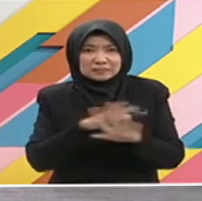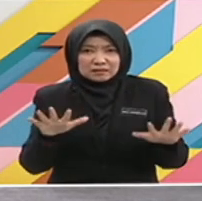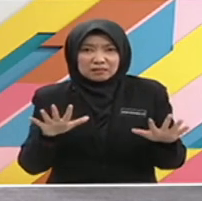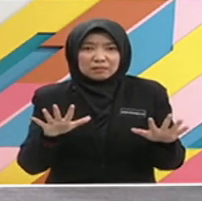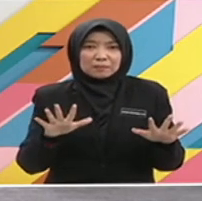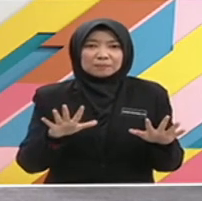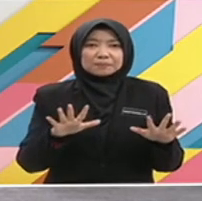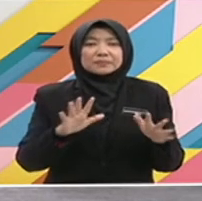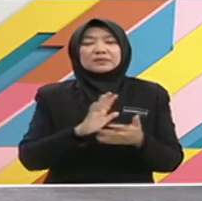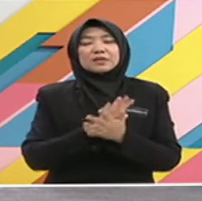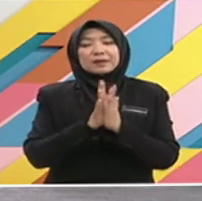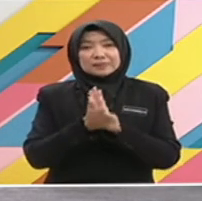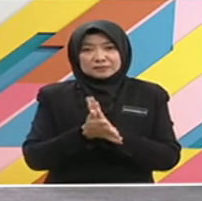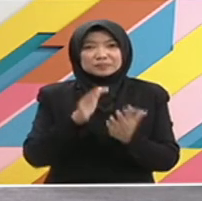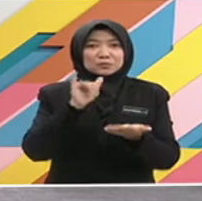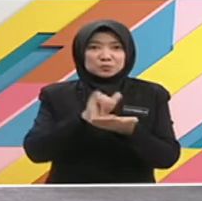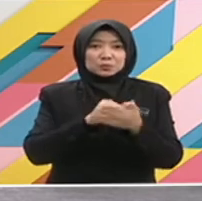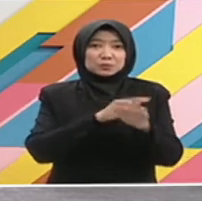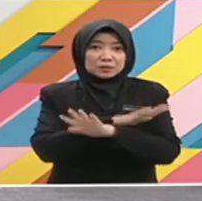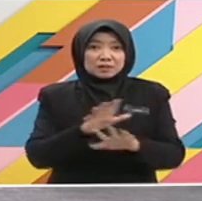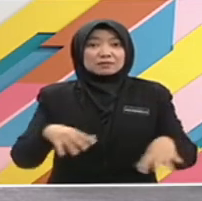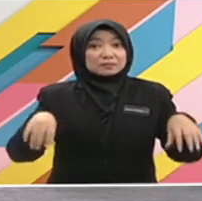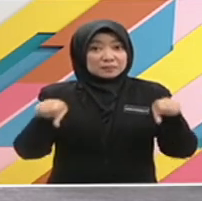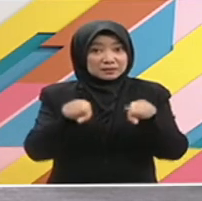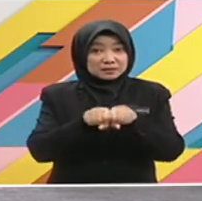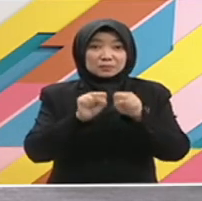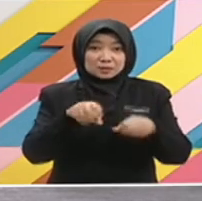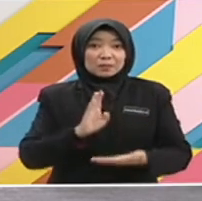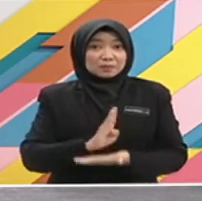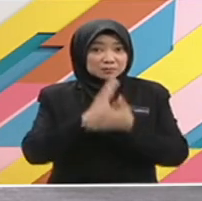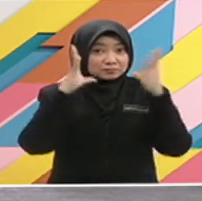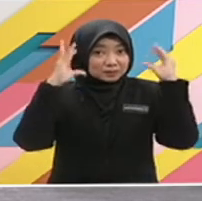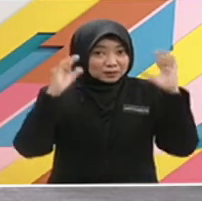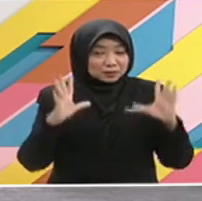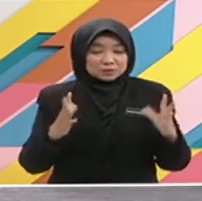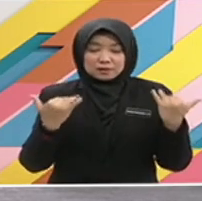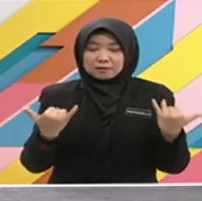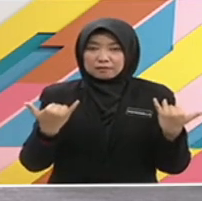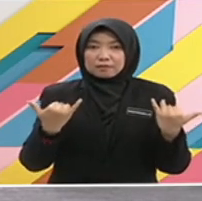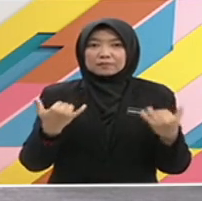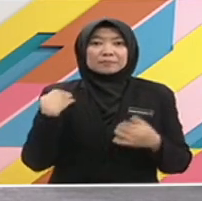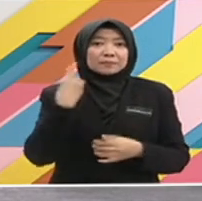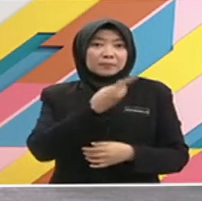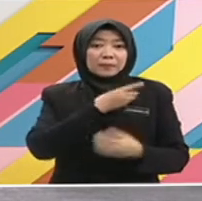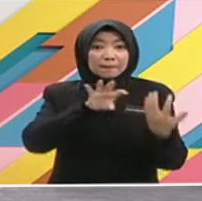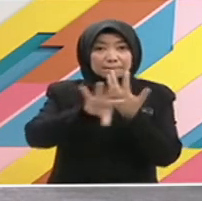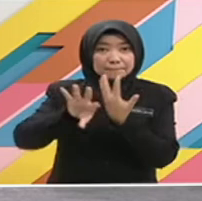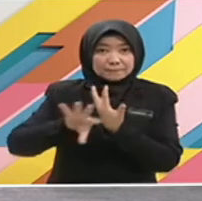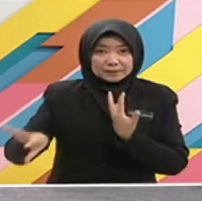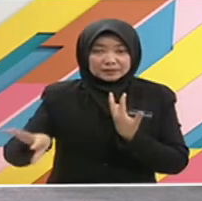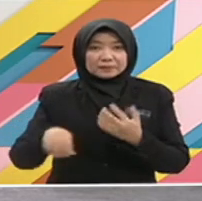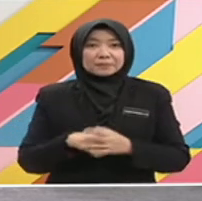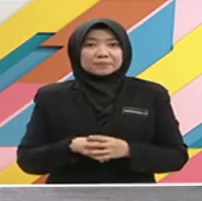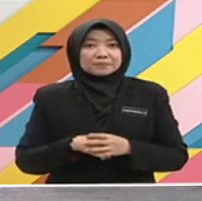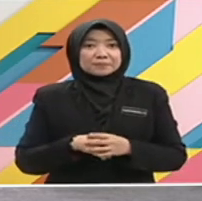yang tidak simetri. Tidak simetri. Baik, boleh bantu cikgu? Boleh. Okey, kita kategorikan bahan-bahan dan juga kad di atas